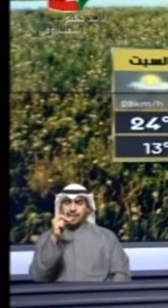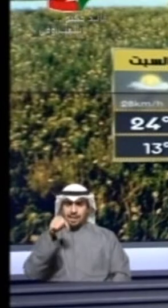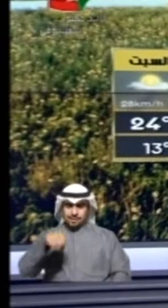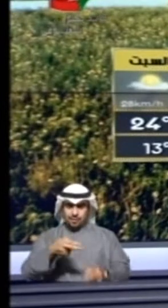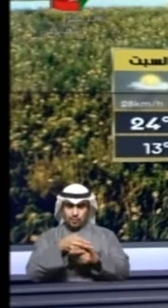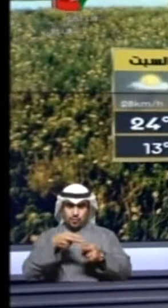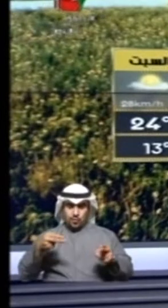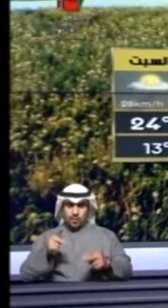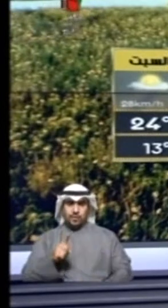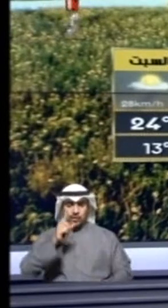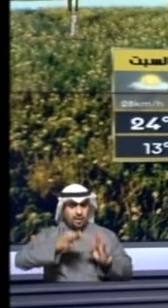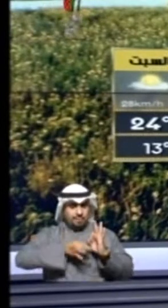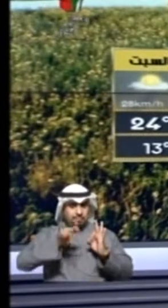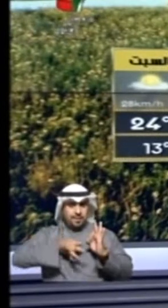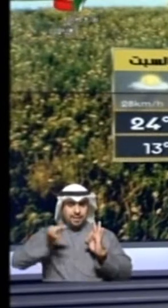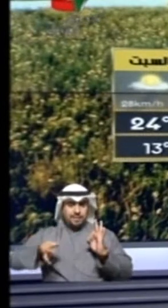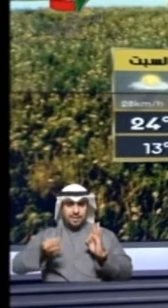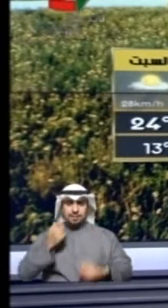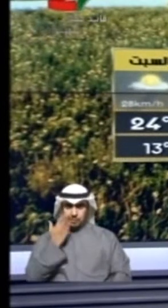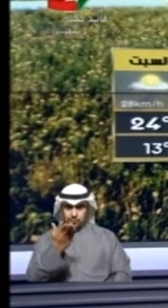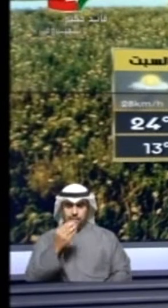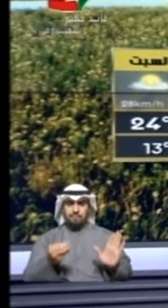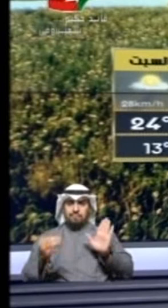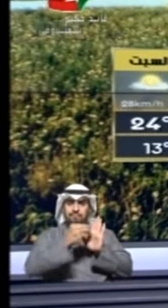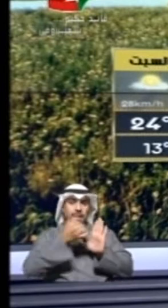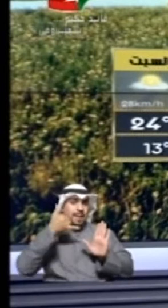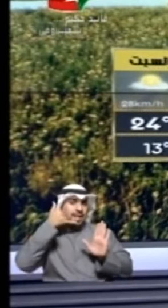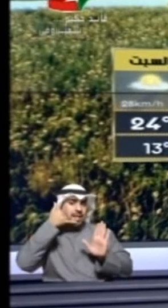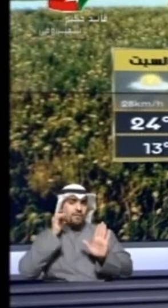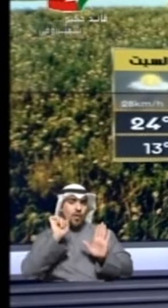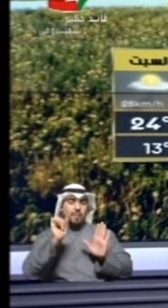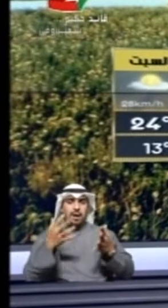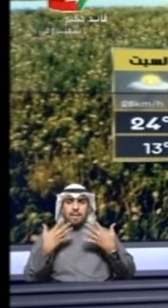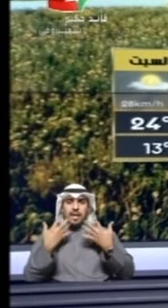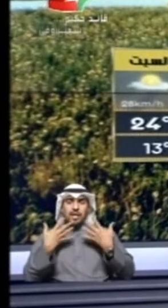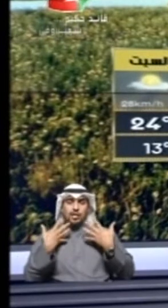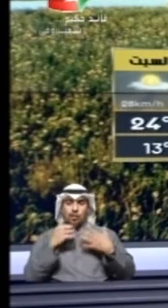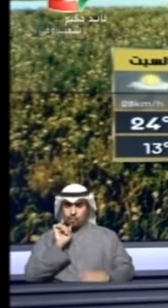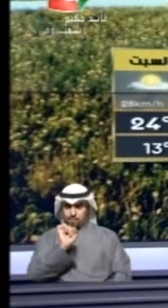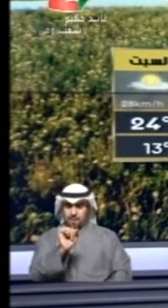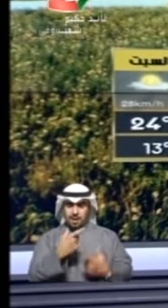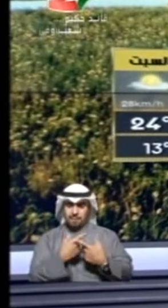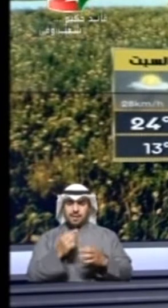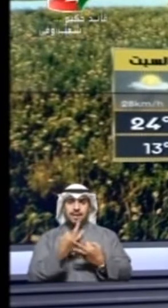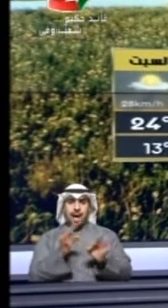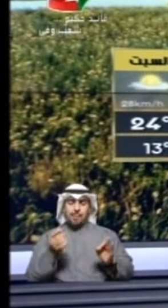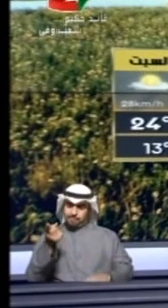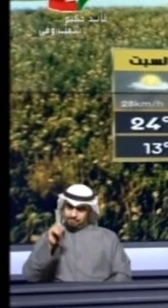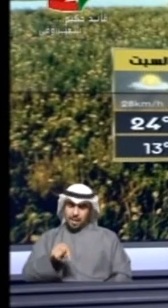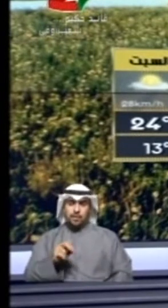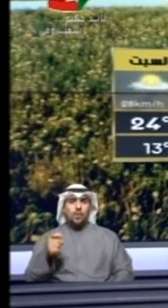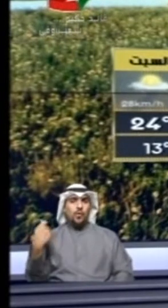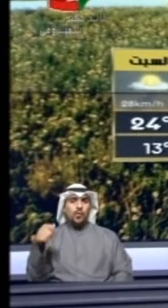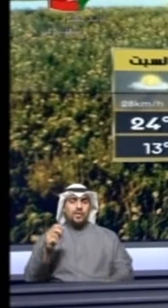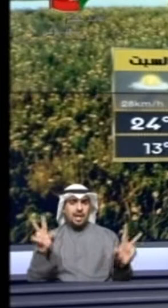الجوية، ولمزيد من التفاصيل حول الطقس تقدرون تنزلون تطبيق كويت مت التابع لإدارة الأرصاد الجوية أو من خلال حساب وزارة الإعلام